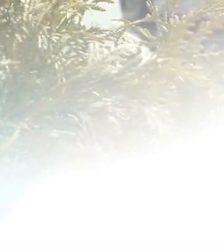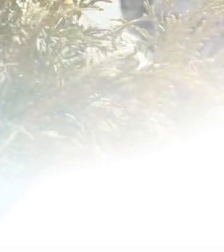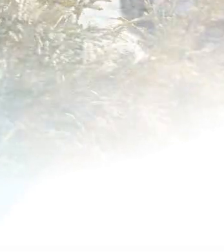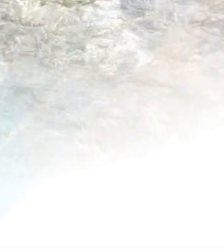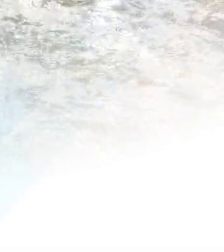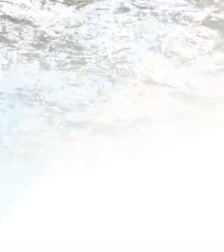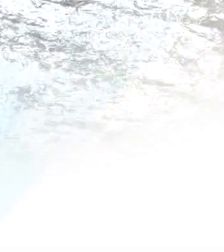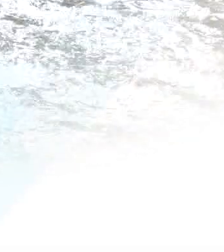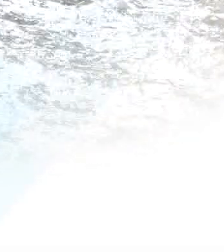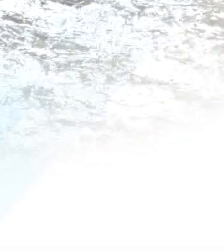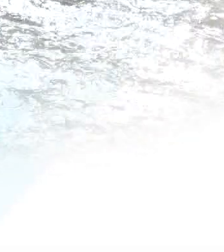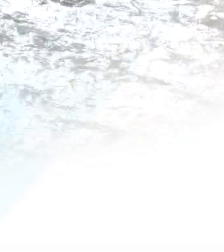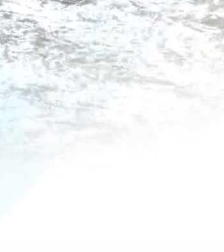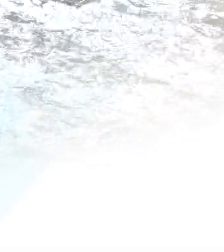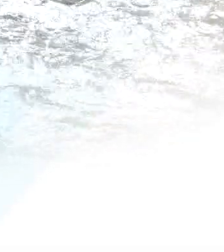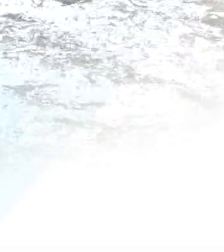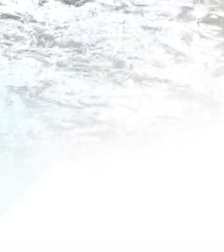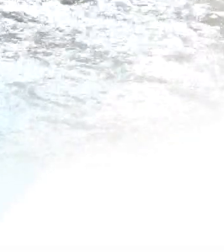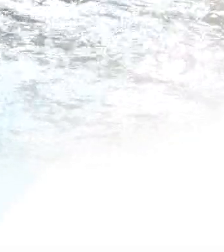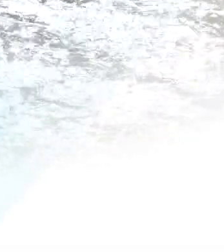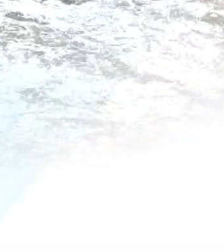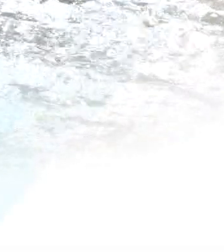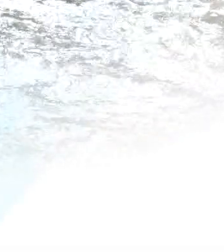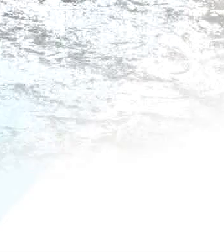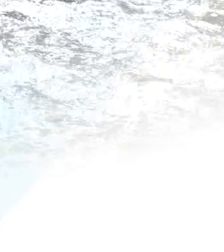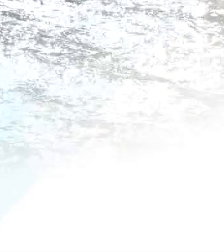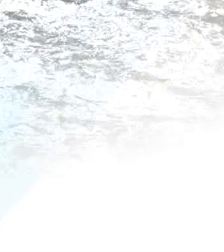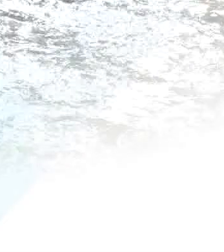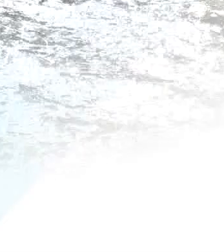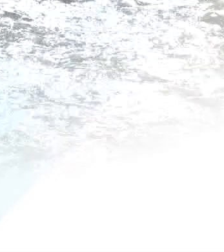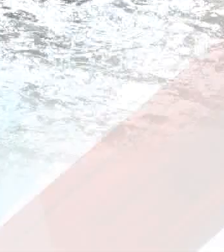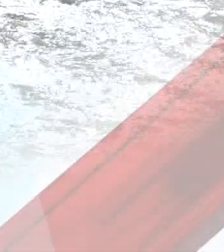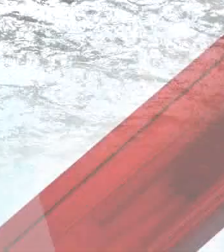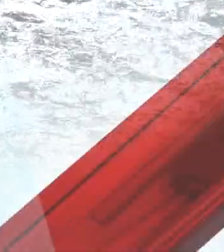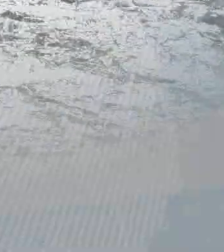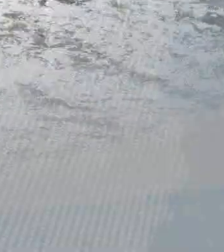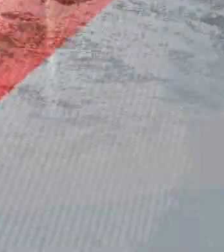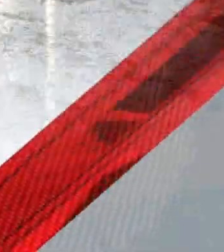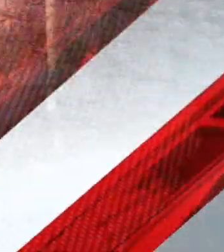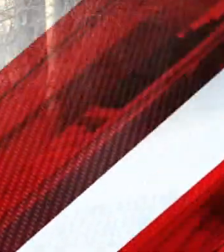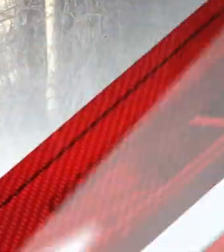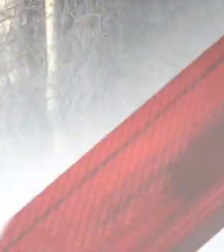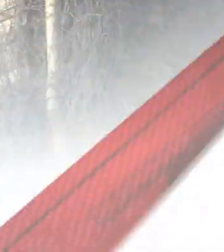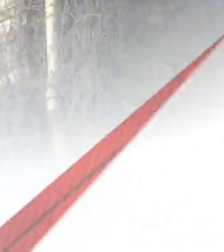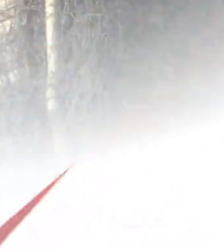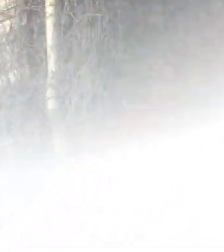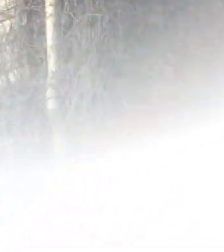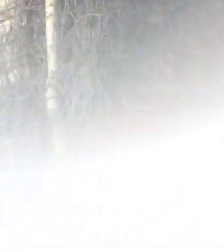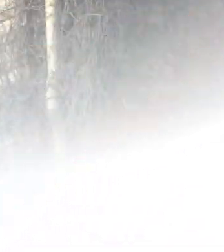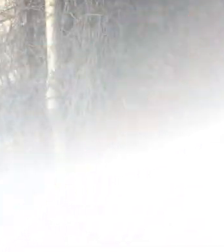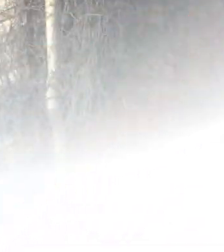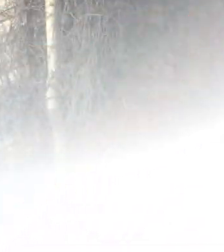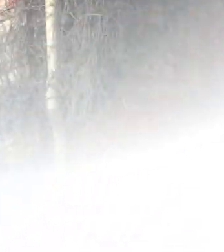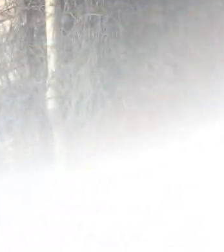і бізнесе магчымы памылкі і перашкоды. Ад прыняцця важных рашэнняў лепш паўстрымацца і адкласці іх